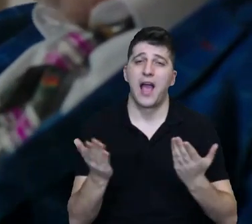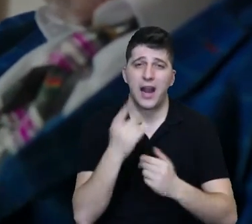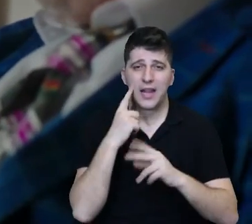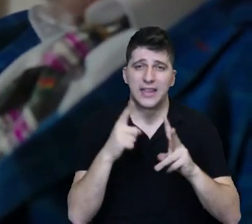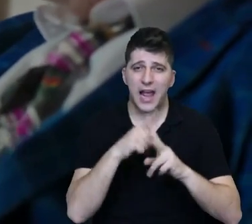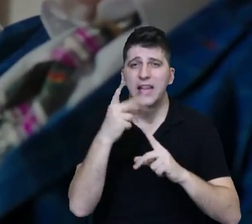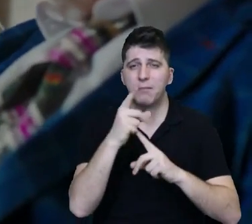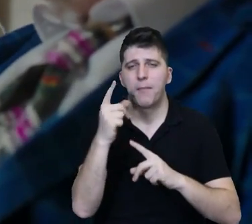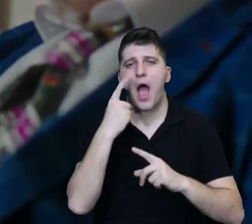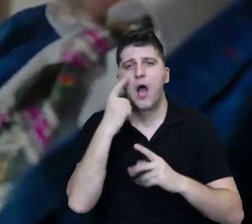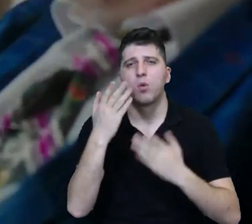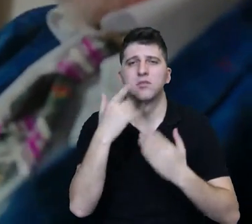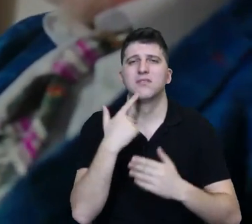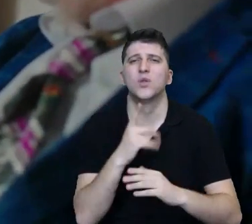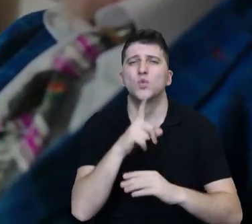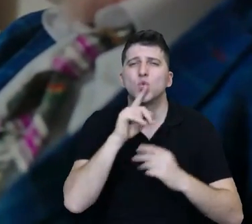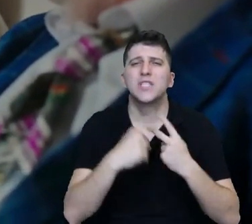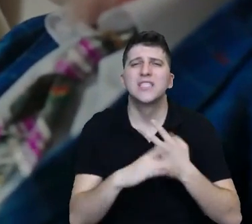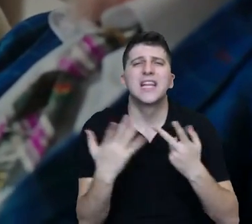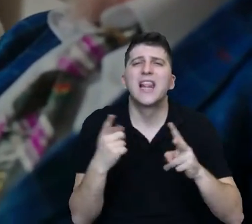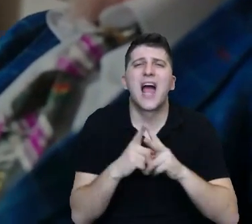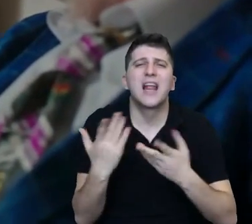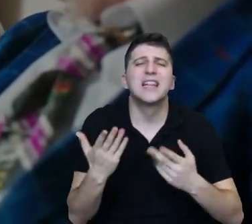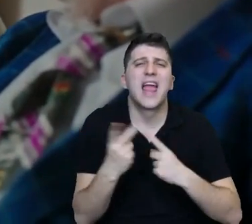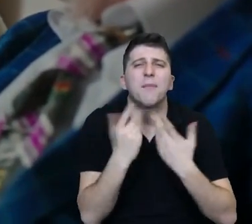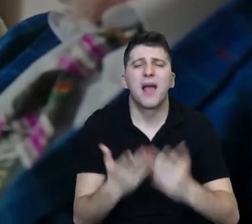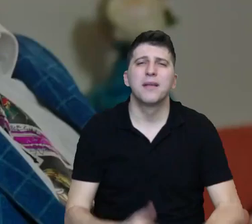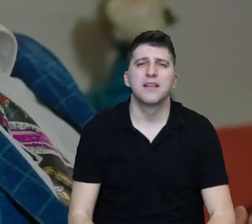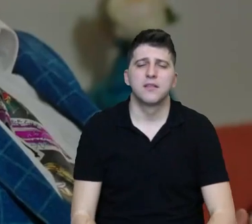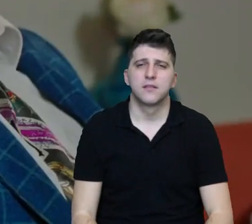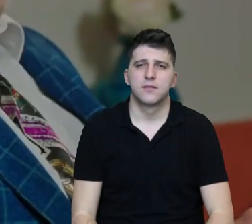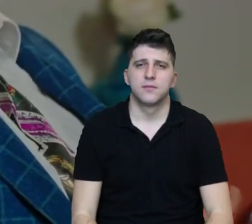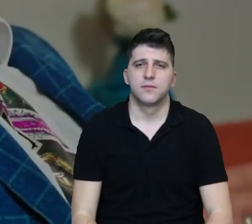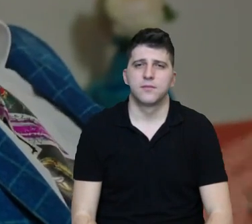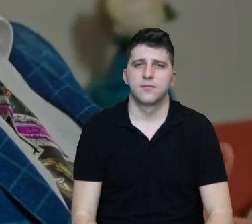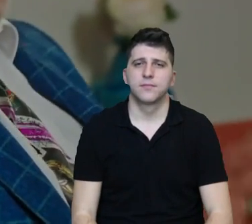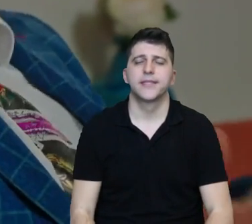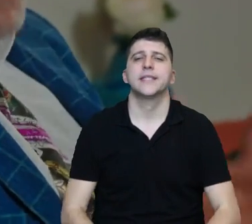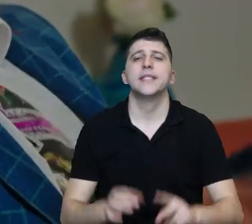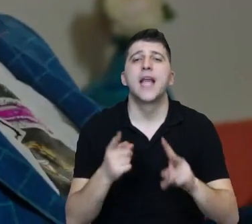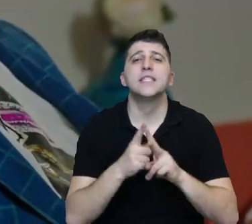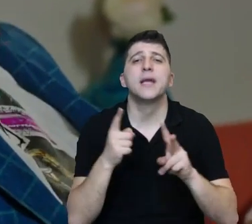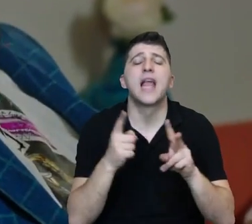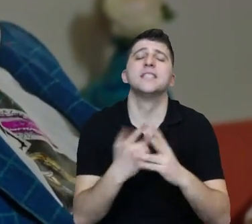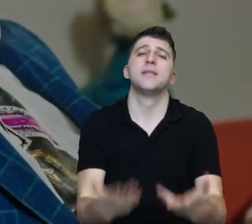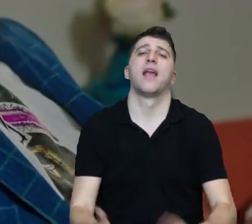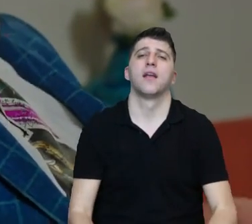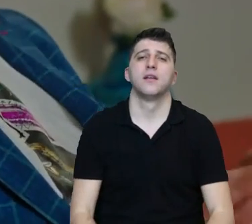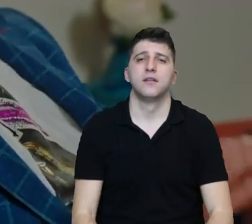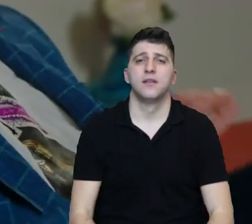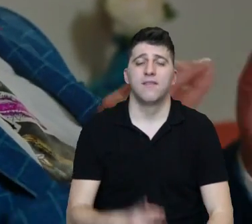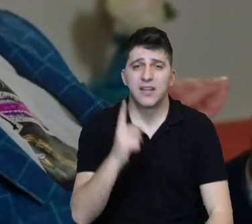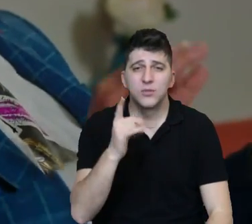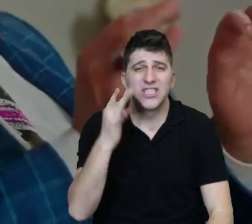Nalan'la İbrahim'e hayırlı olsuna gidelim. Ay sus Yaşar, ne Nalan'ın ne İbrahim'i. Nazmiye, Nazmiye, Nazmiye.